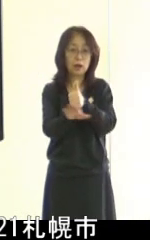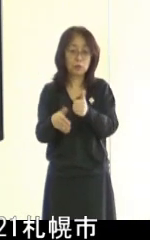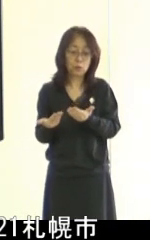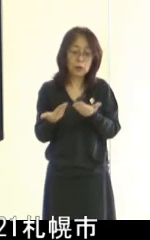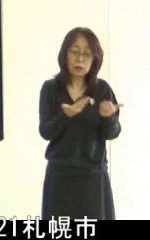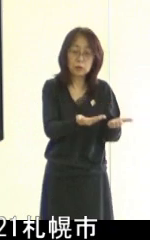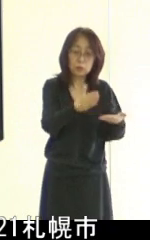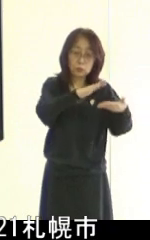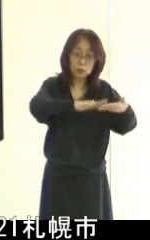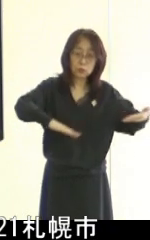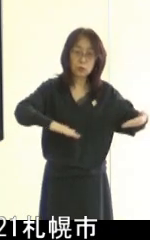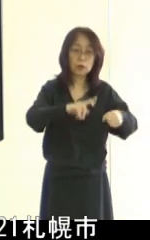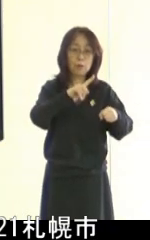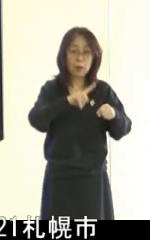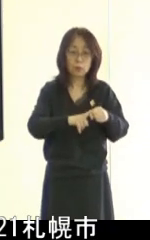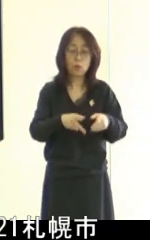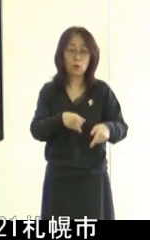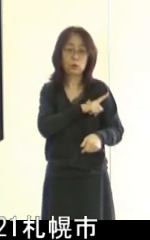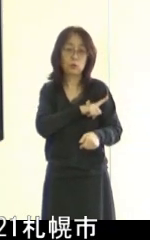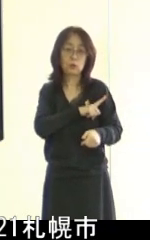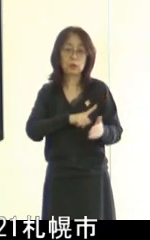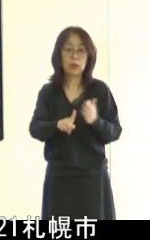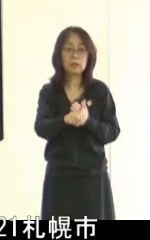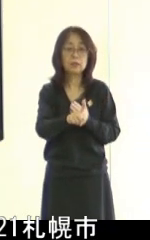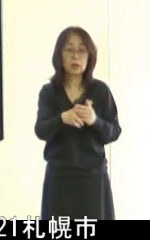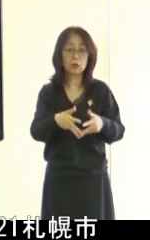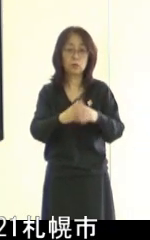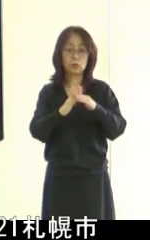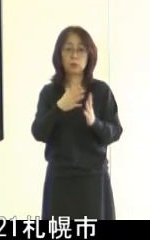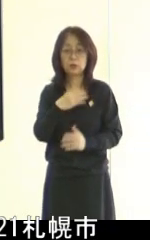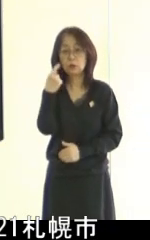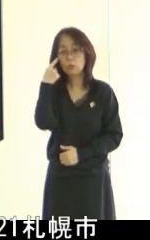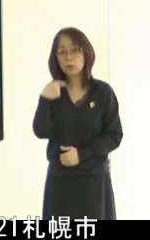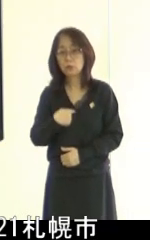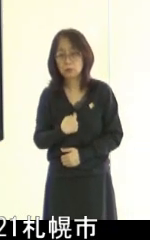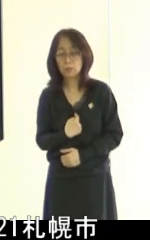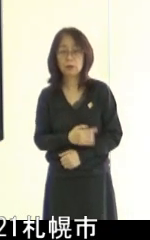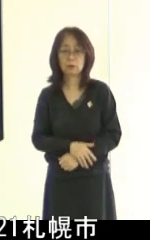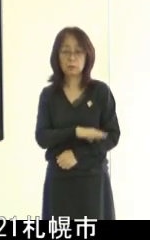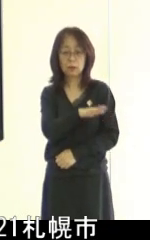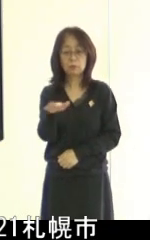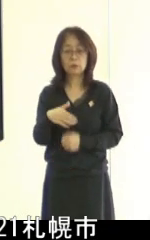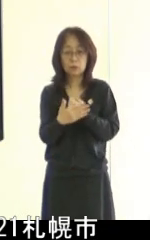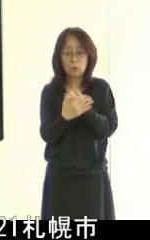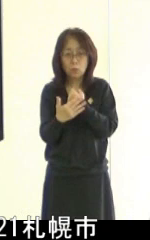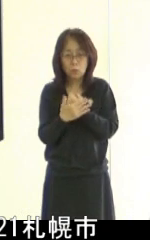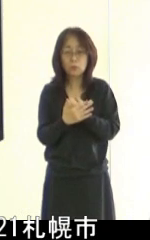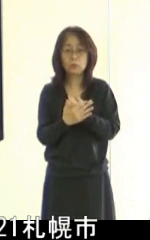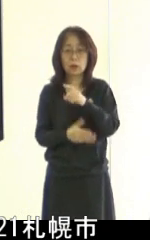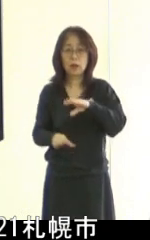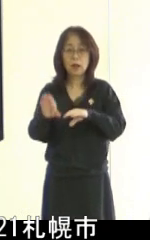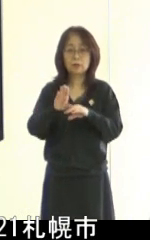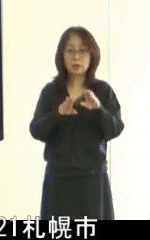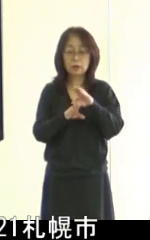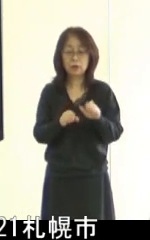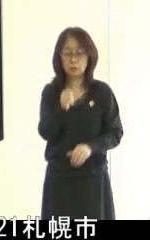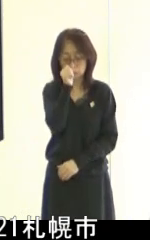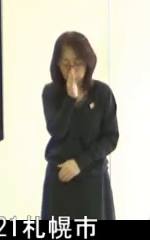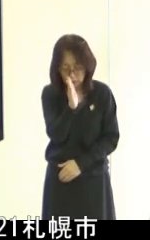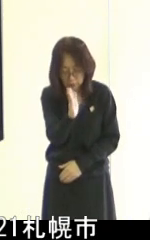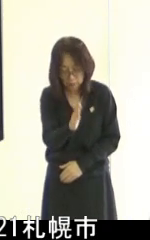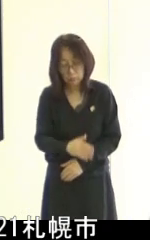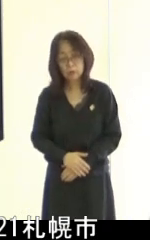率先した取り組みを行っていきたいとこのように思っておりますので皆さま方のご協力を重ねてお願い申し上げ